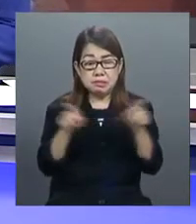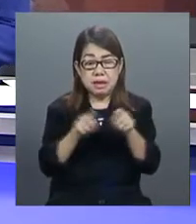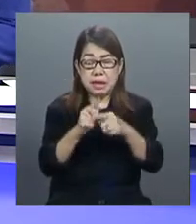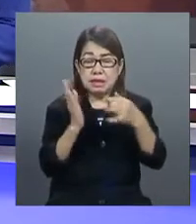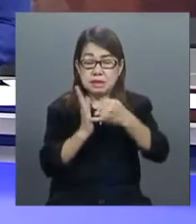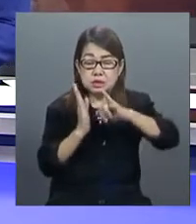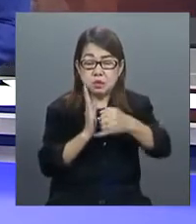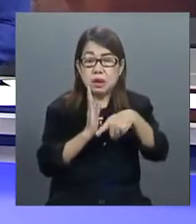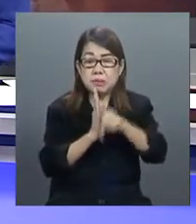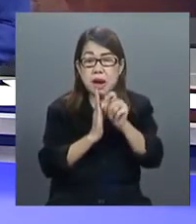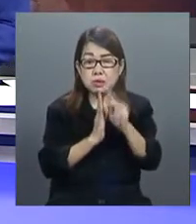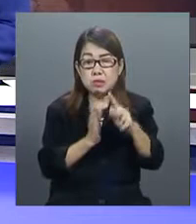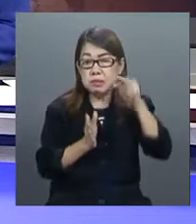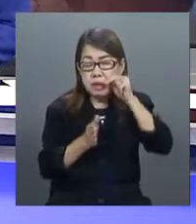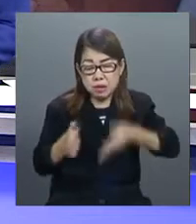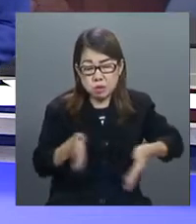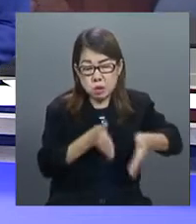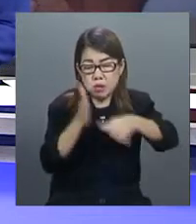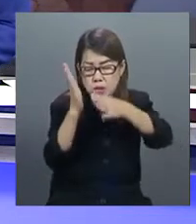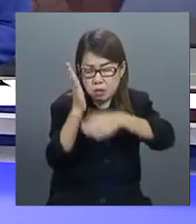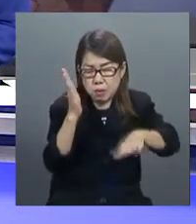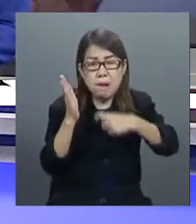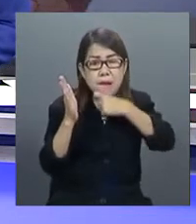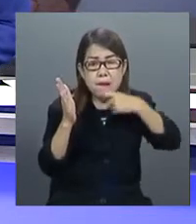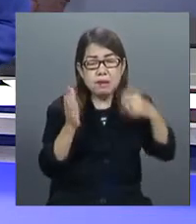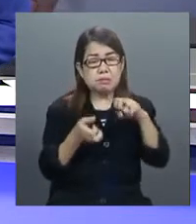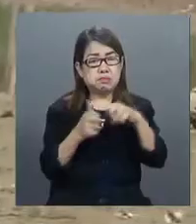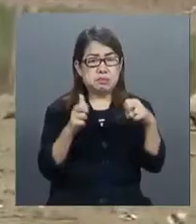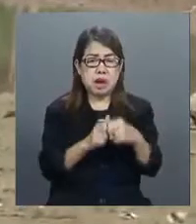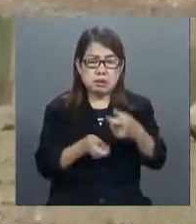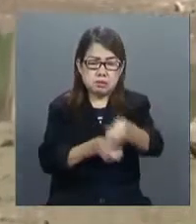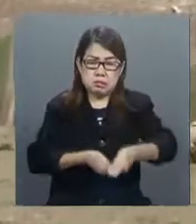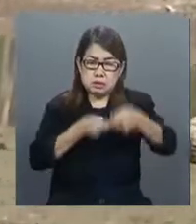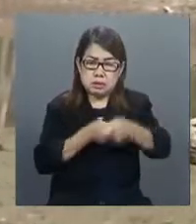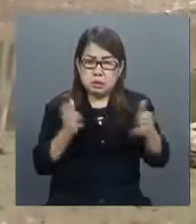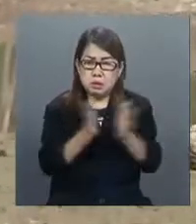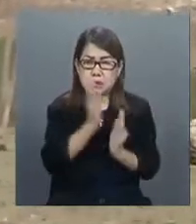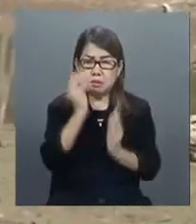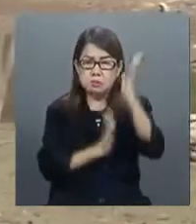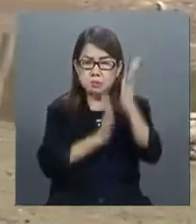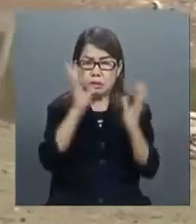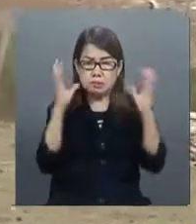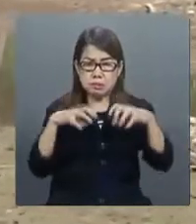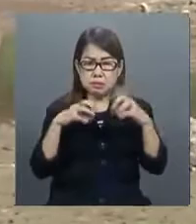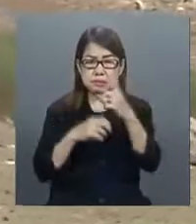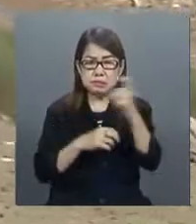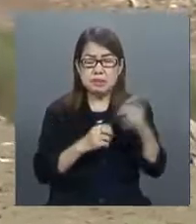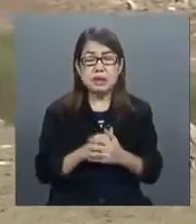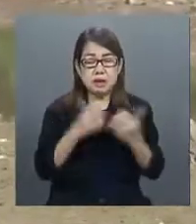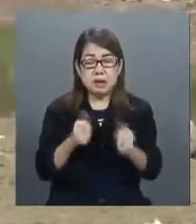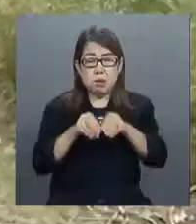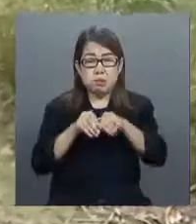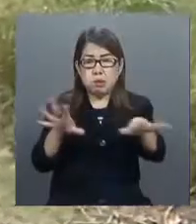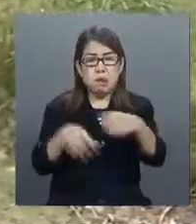สายแห้งคอร์ดซึ่งก็ส่งผลกระทบต่อภาคการเกษตรและระบบนิเวศครับภัยแล้งขยายวงกว้าง